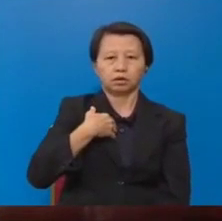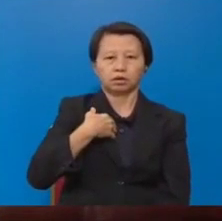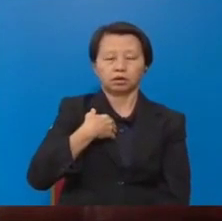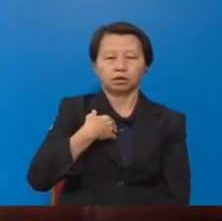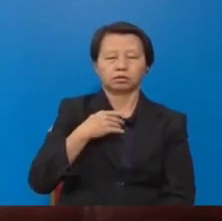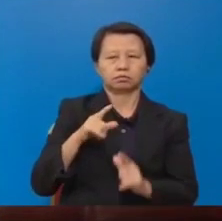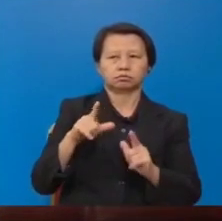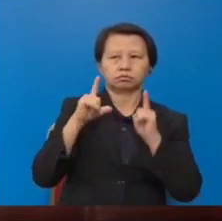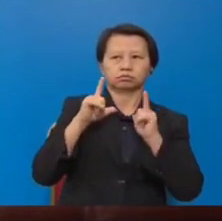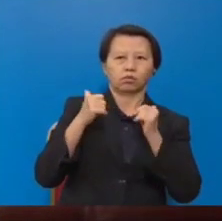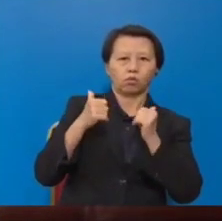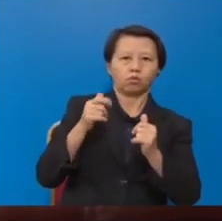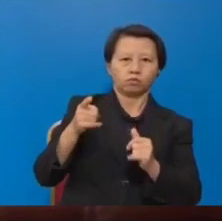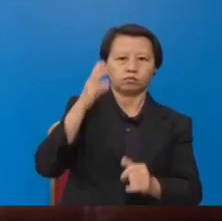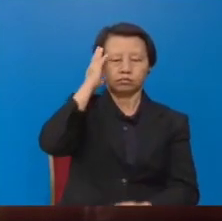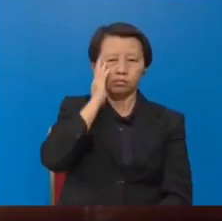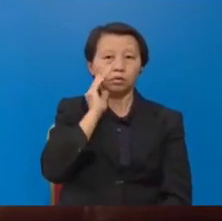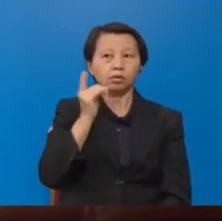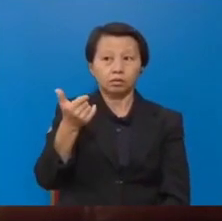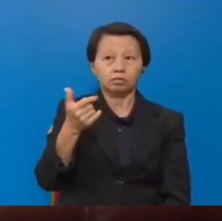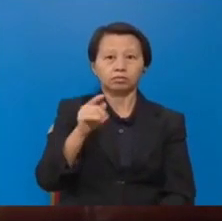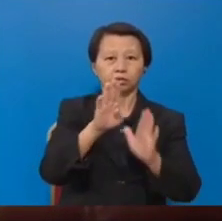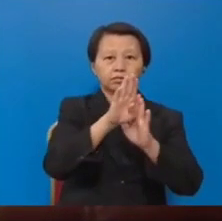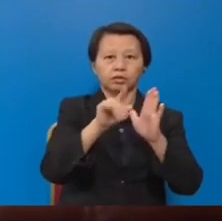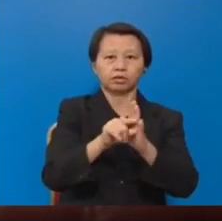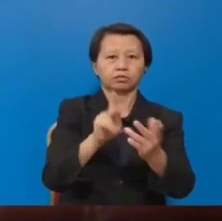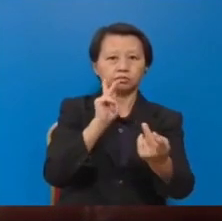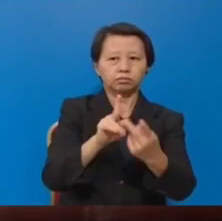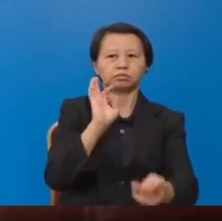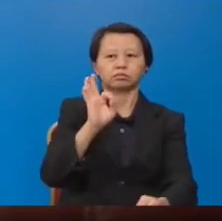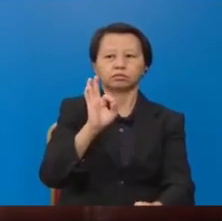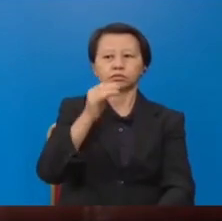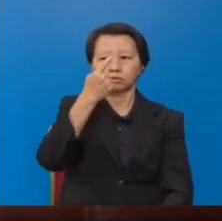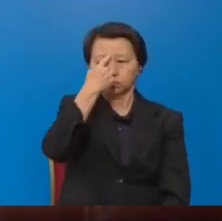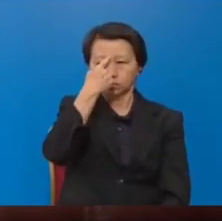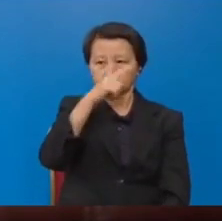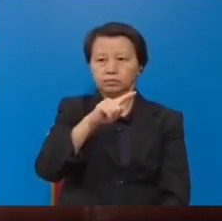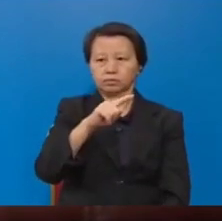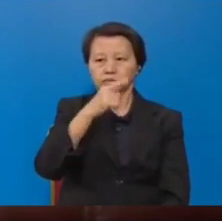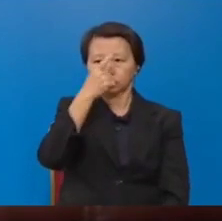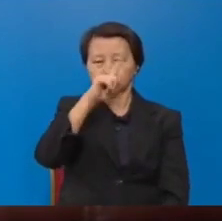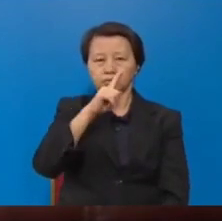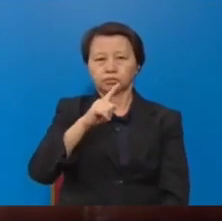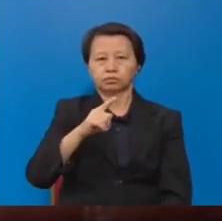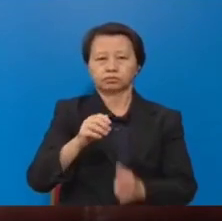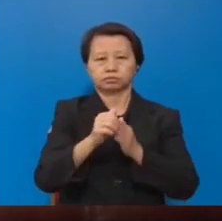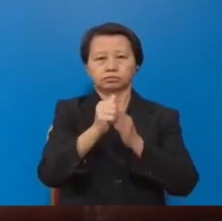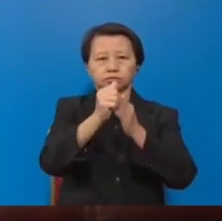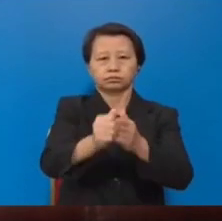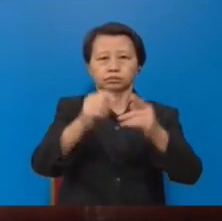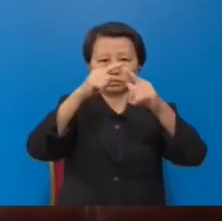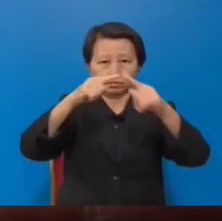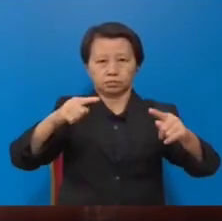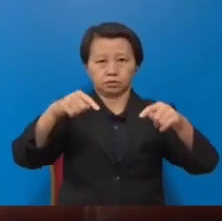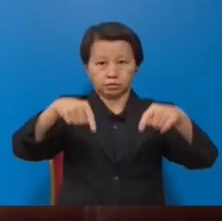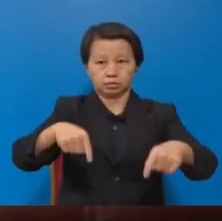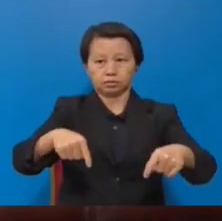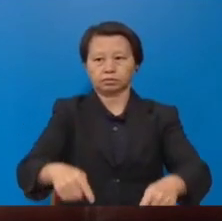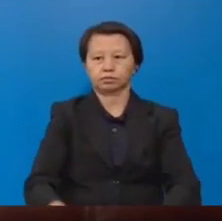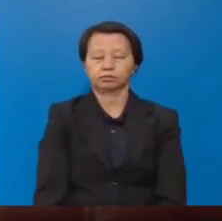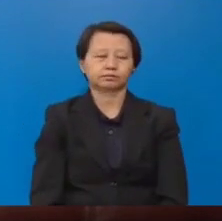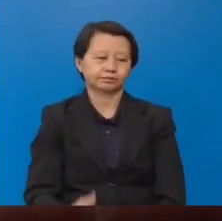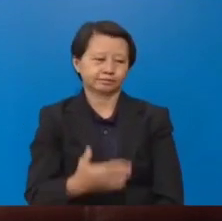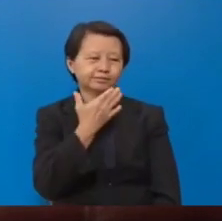kewibawaan pengalaman dan latar belakang yang sesuai untuk menara cuy dewane karo ini